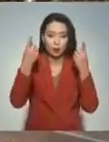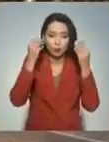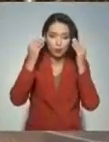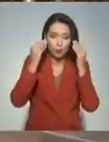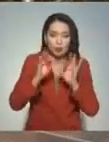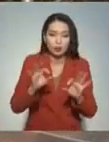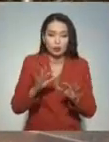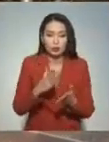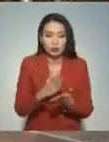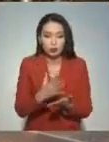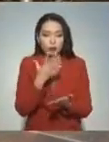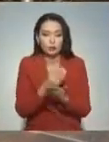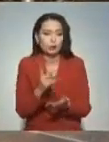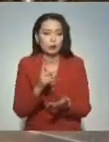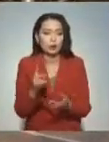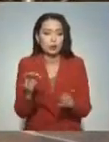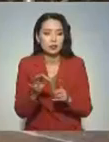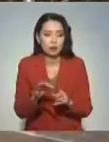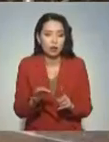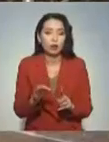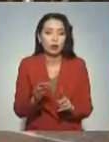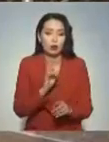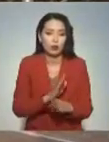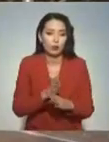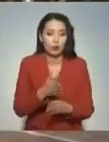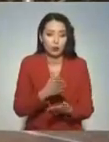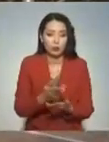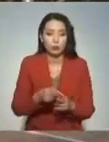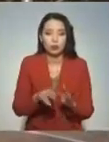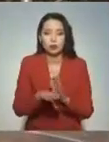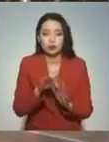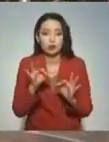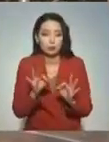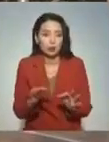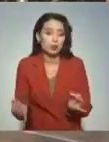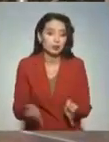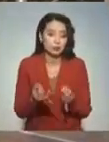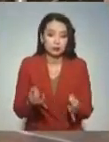деммен келеді десек болады. Сондықтан осы мынау алдымыздағы сайлау бір сонымен қызықты болайын деп тұр.